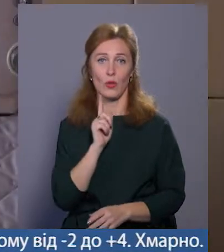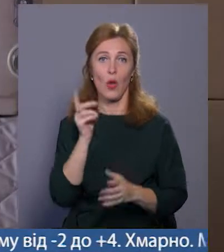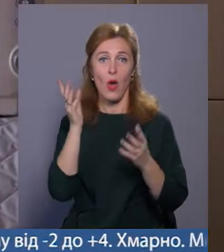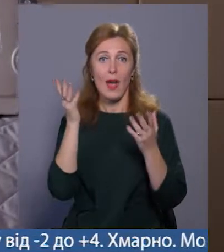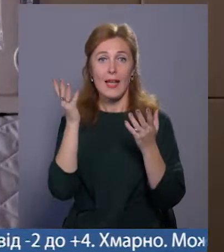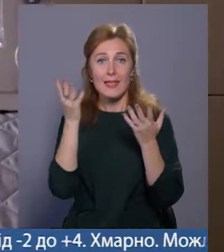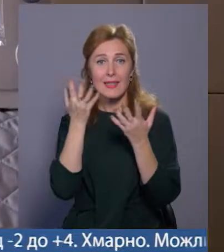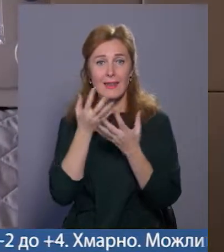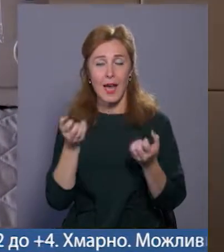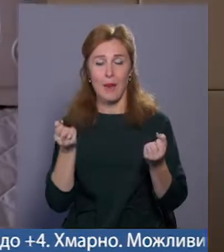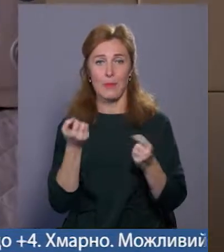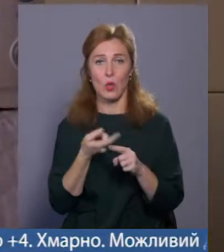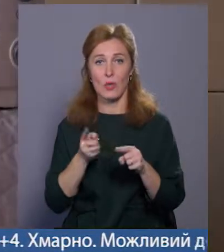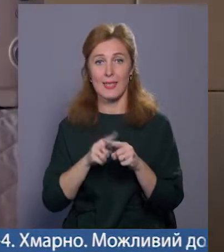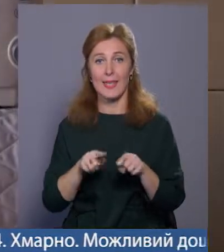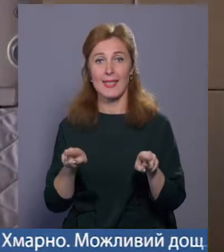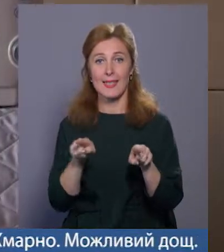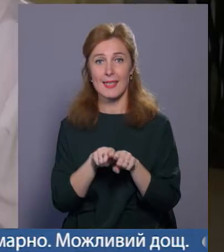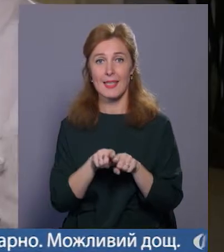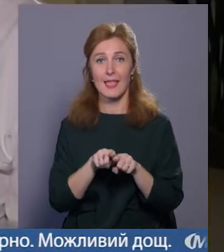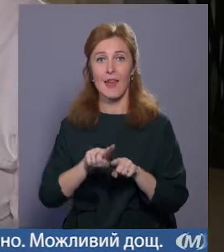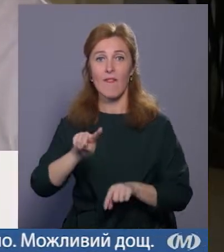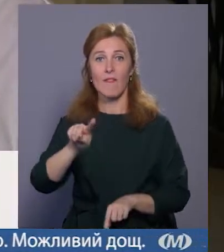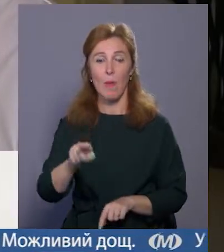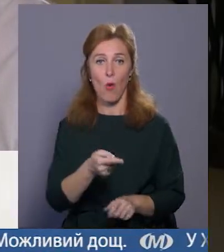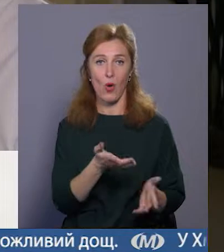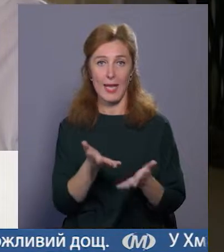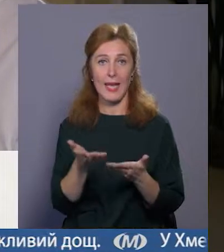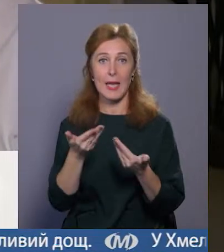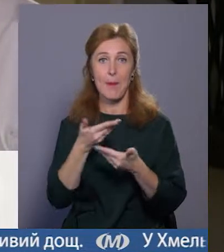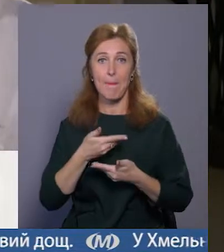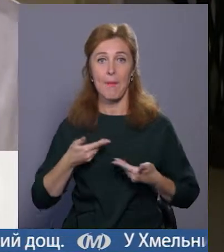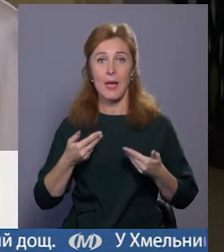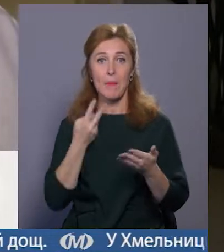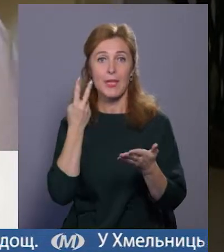ті, скажімо так, вимоги, які ми пред'являємо до